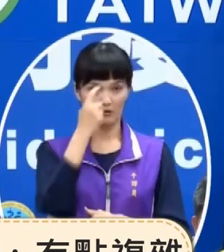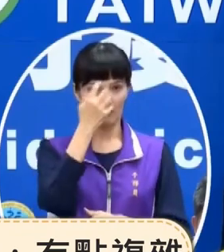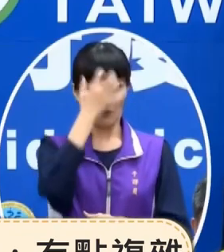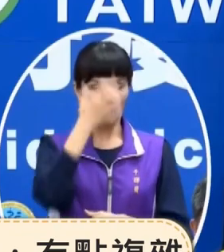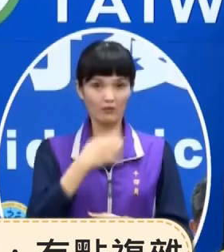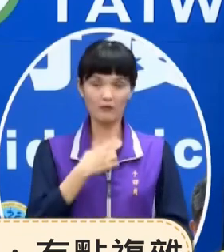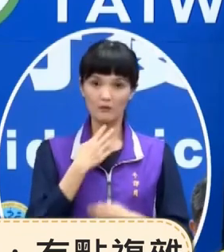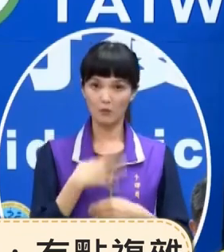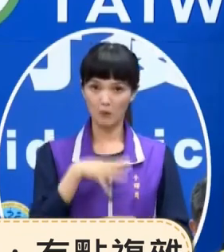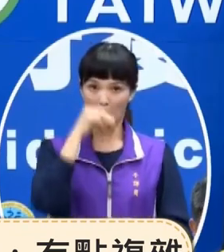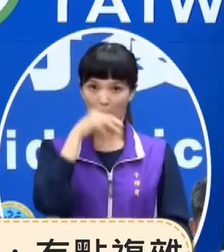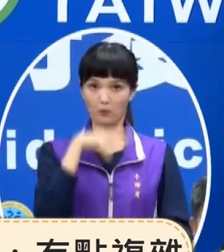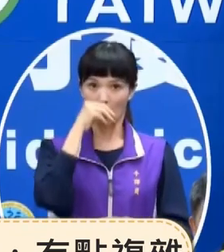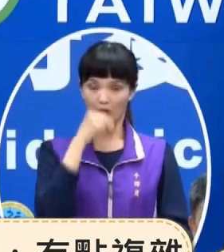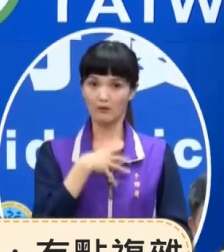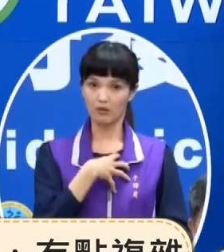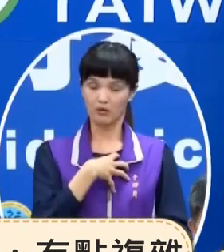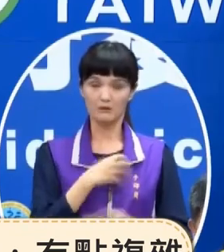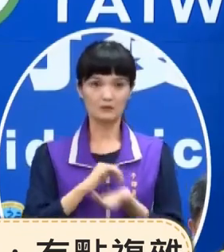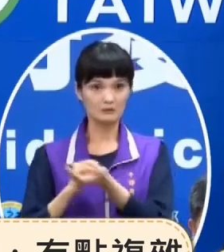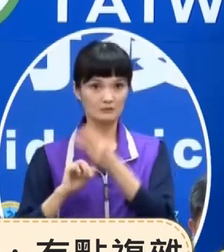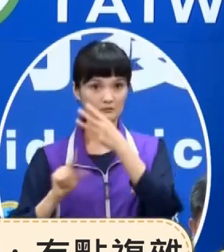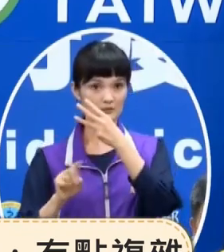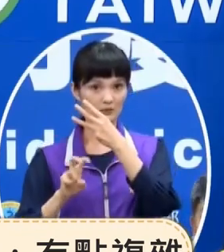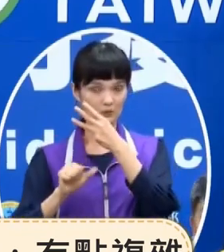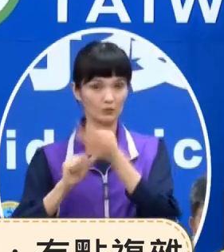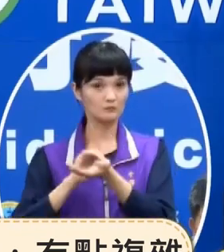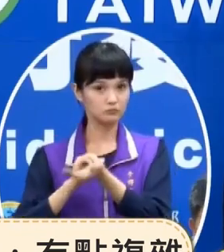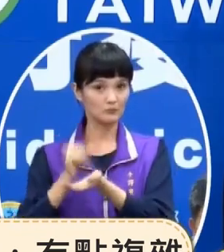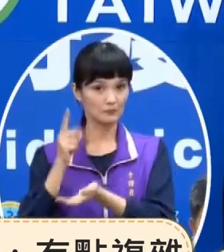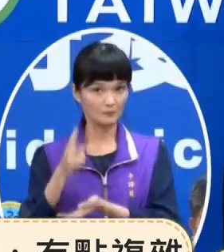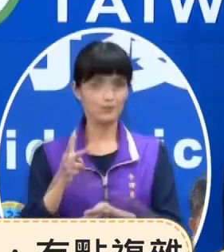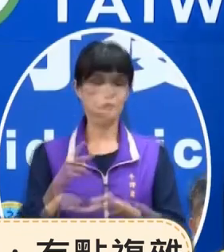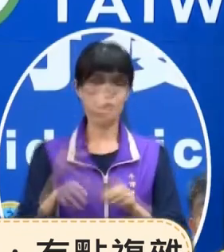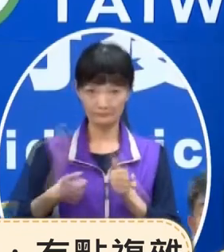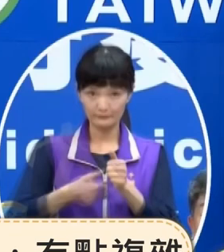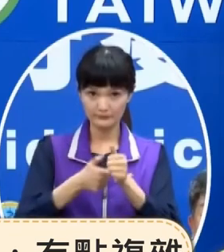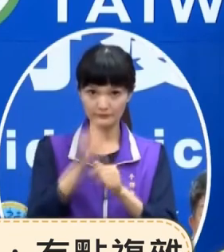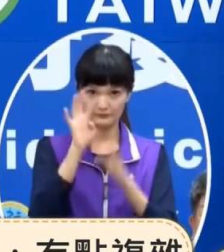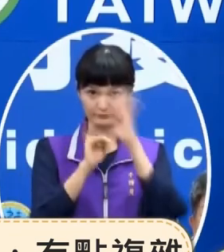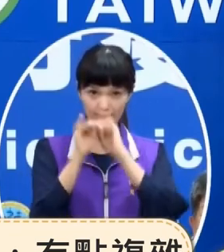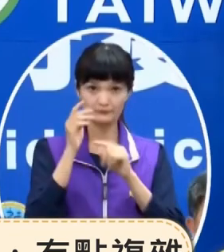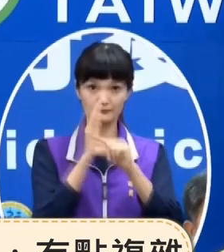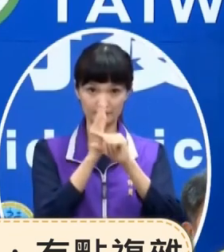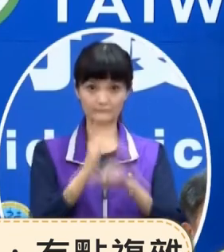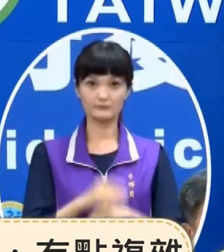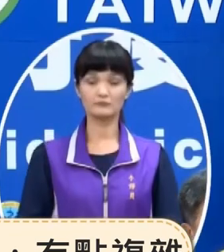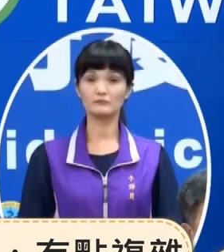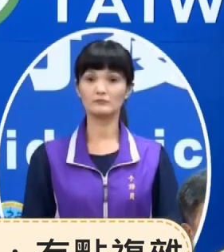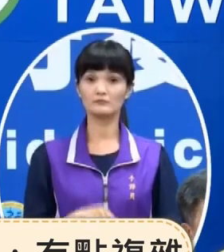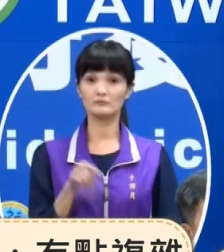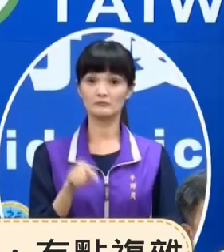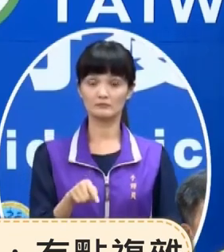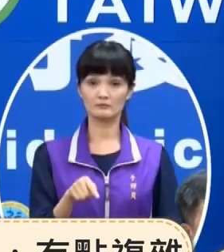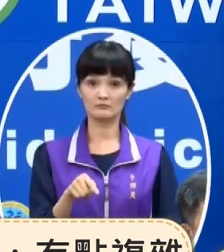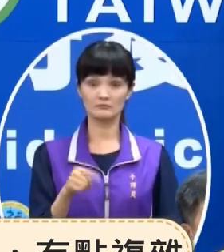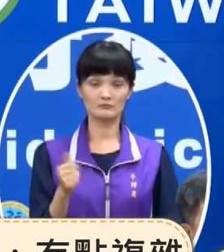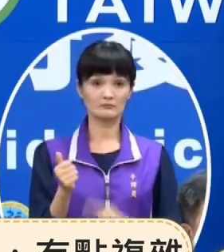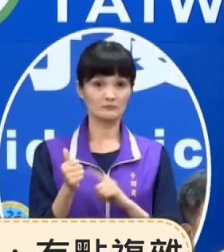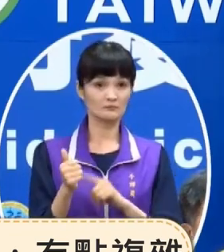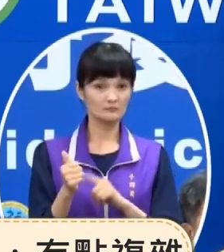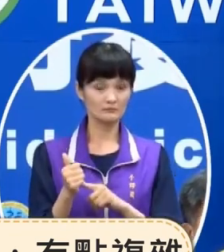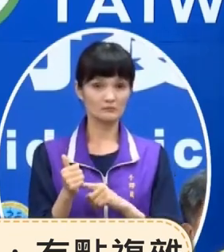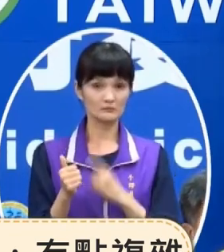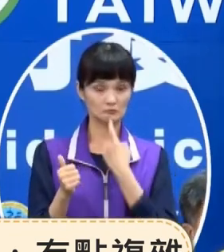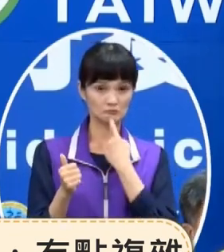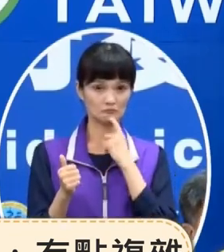3月25日再次就医，经医院裁检通报，于今日确诊。啊，因为这案子从他可